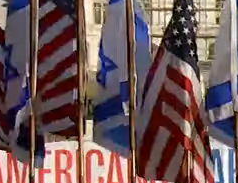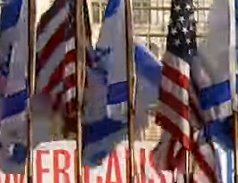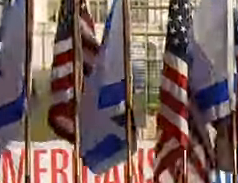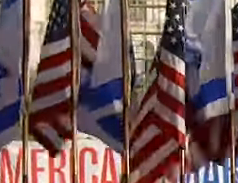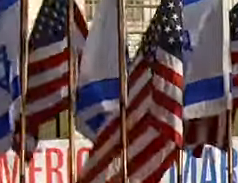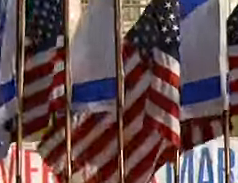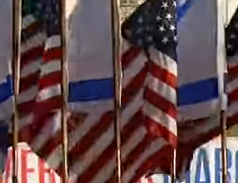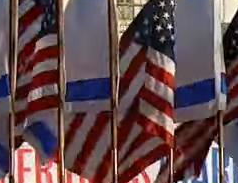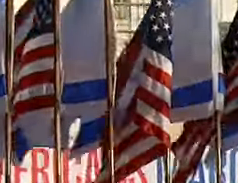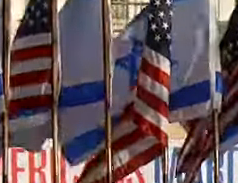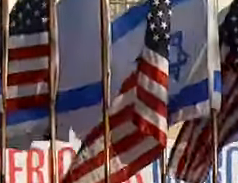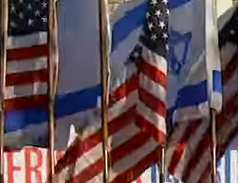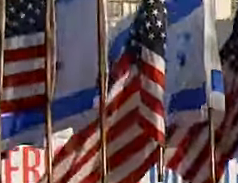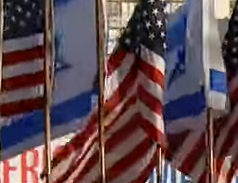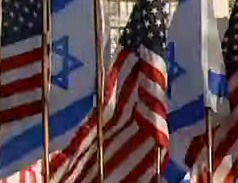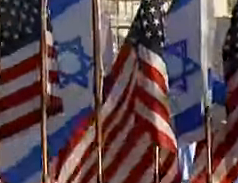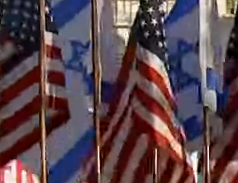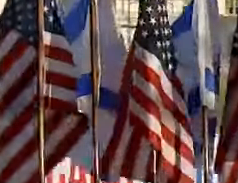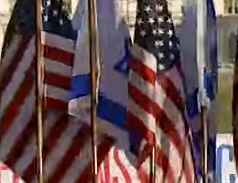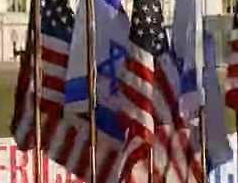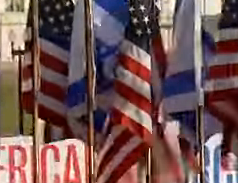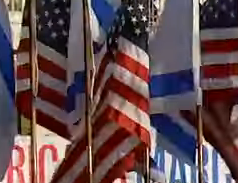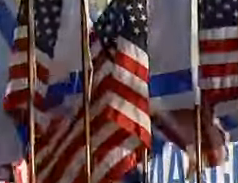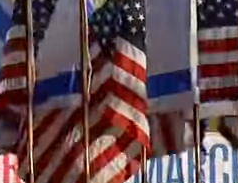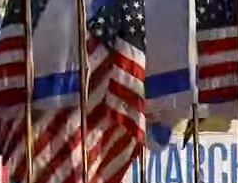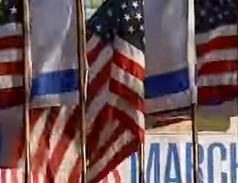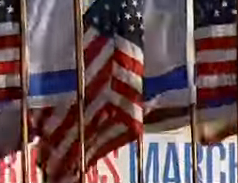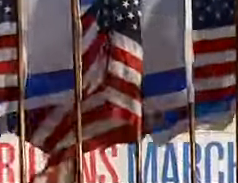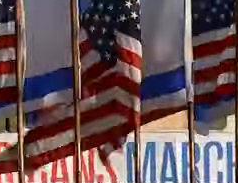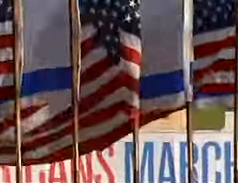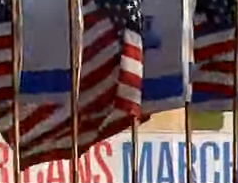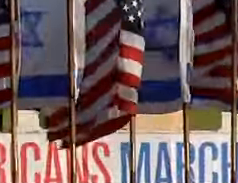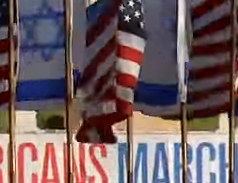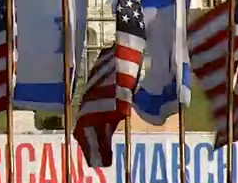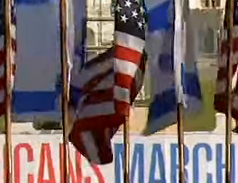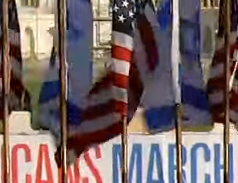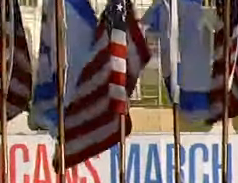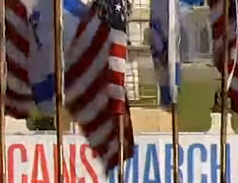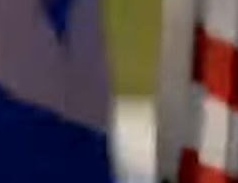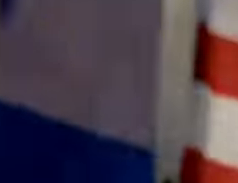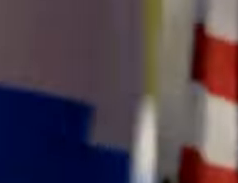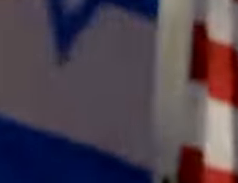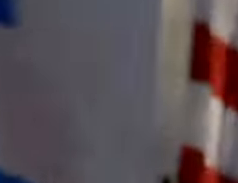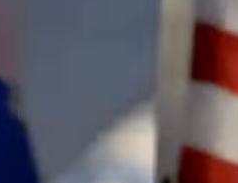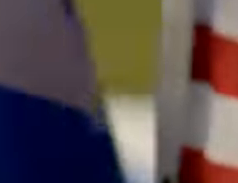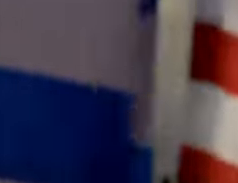אדוני שומריך, אדוני צילך על יד ימיניך.